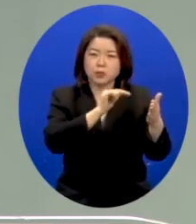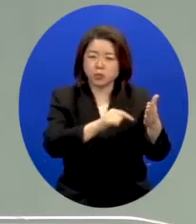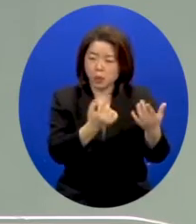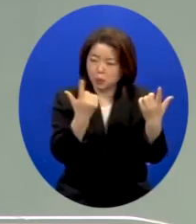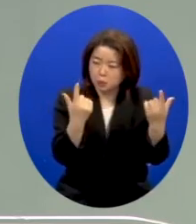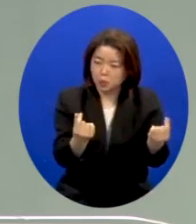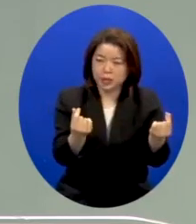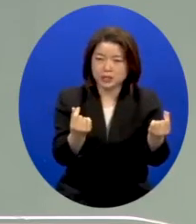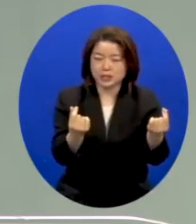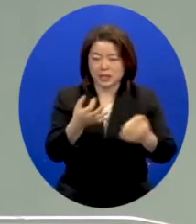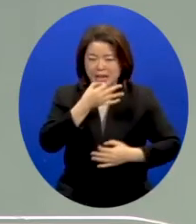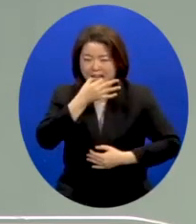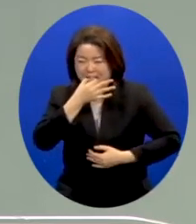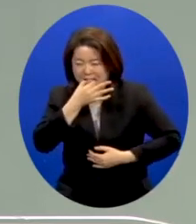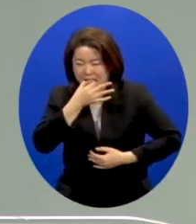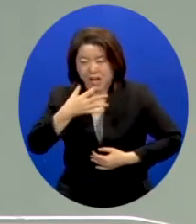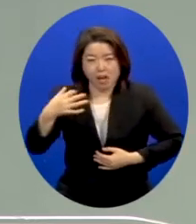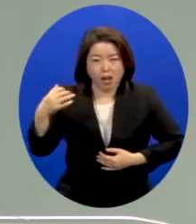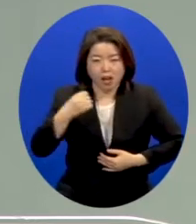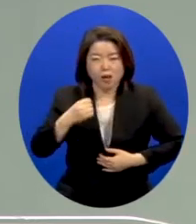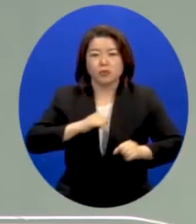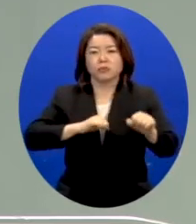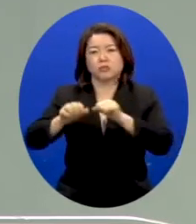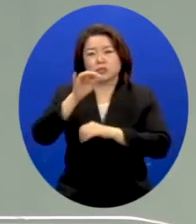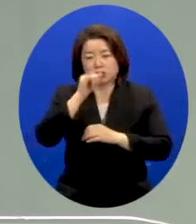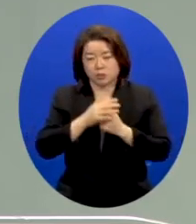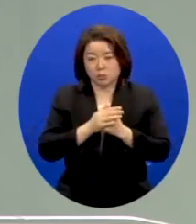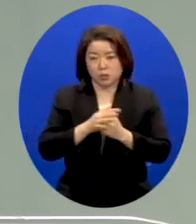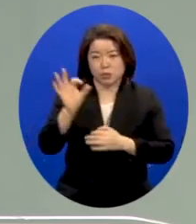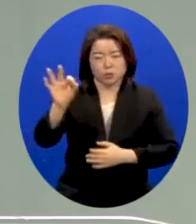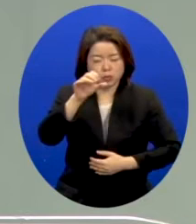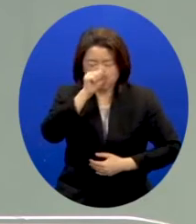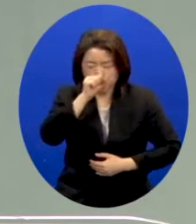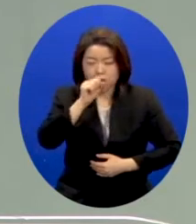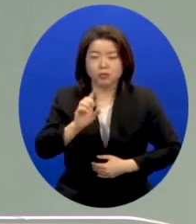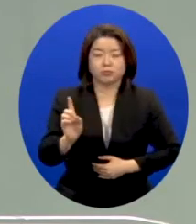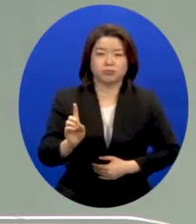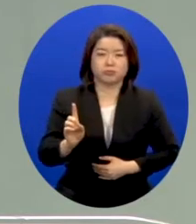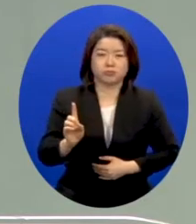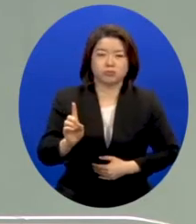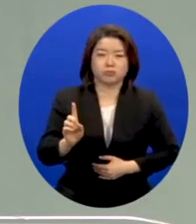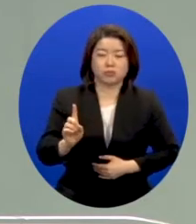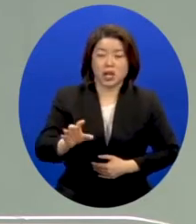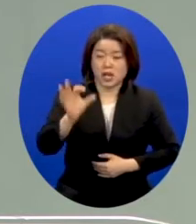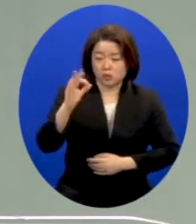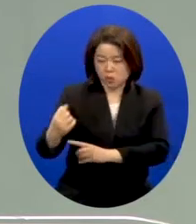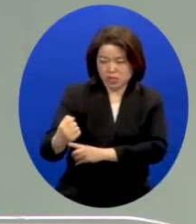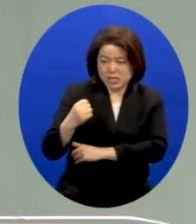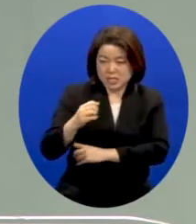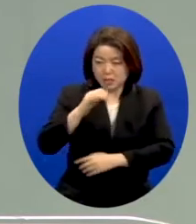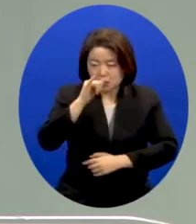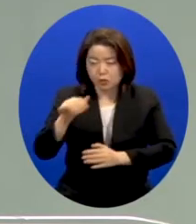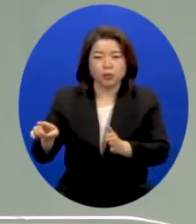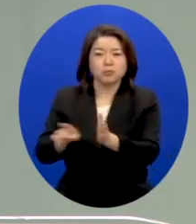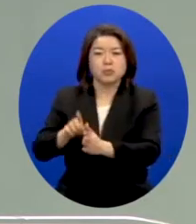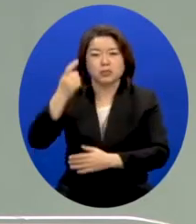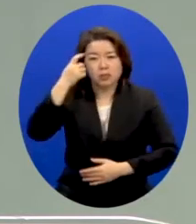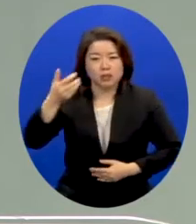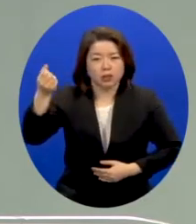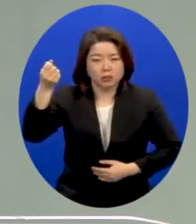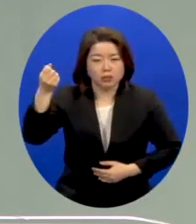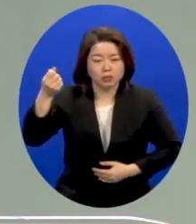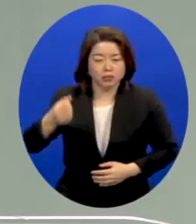탐심 으로 역사 합니다 돈이 좋은걸 어떡해요 돈인 힘이 있다고 믿어지는 데 어떡합니까